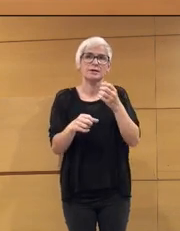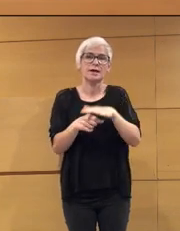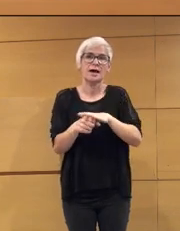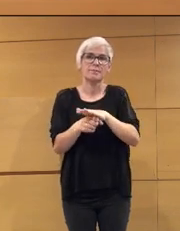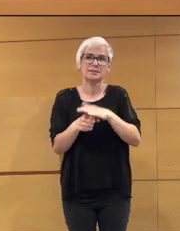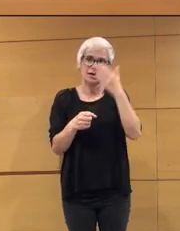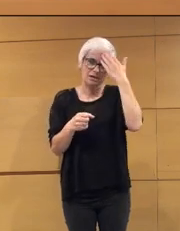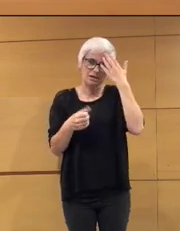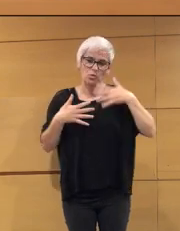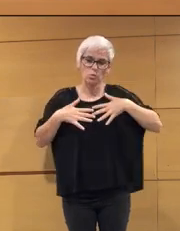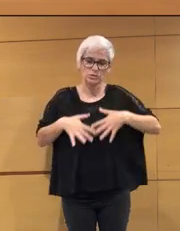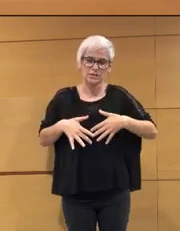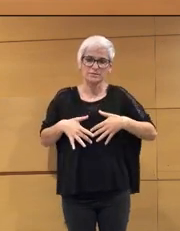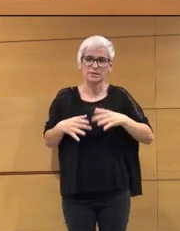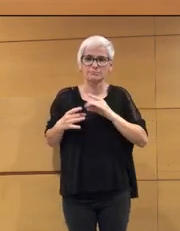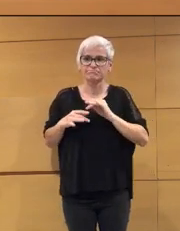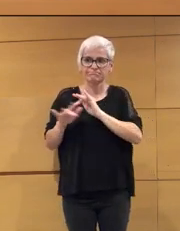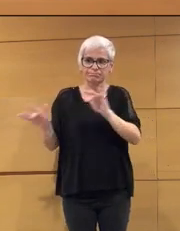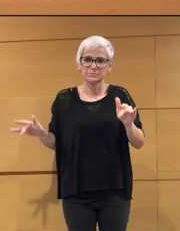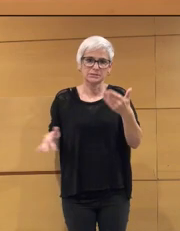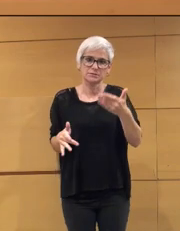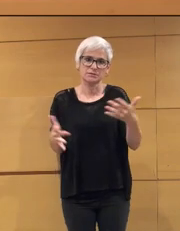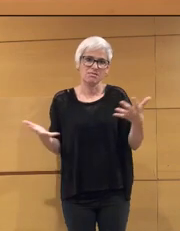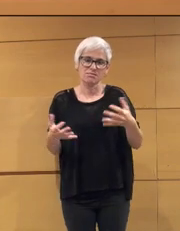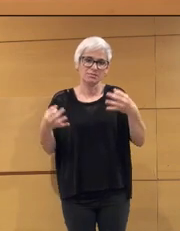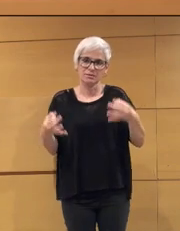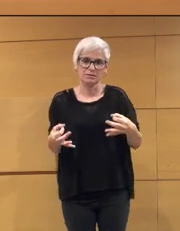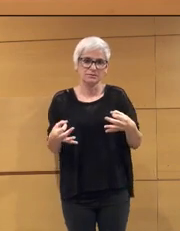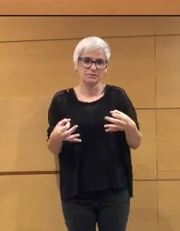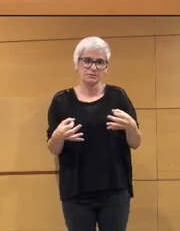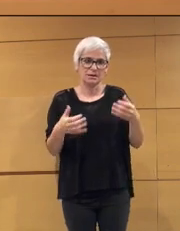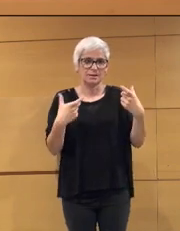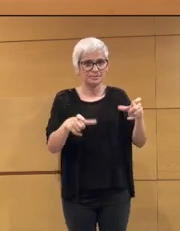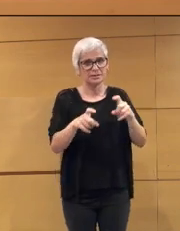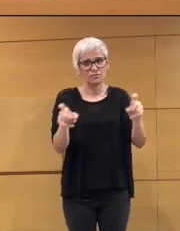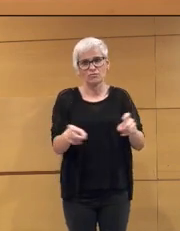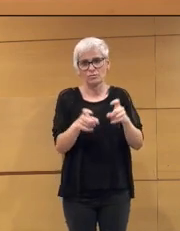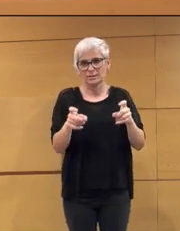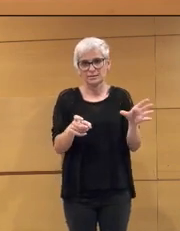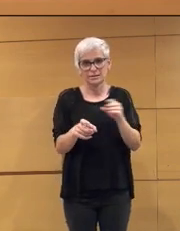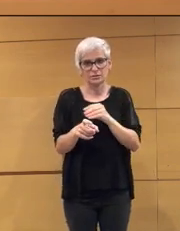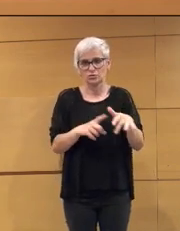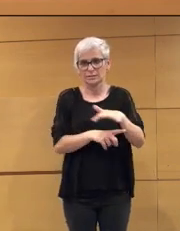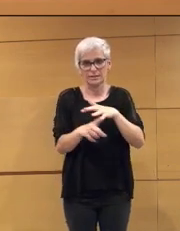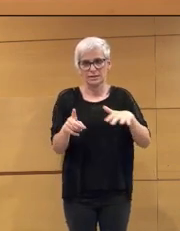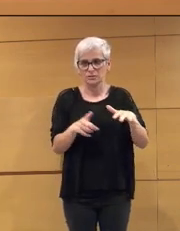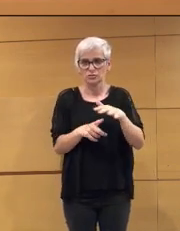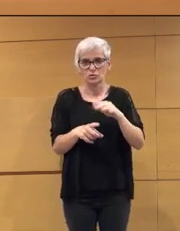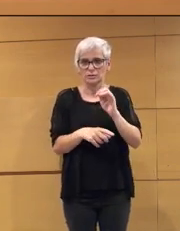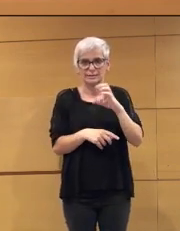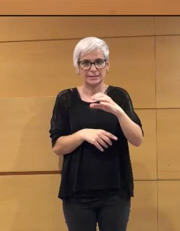és imprescindible entrar a les facultats d'informàtica i a l'entorn TIC. Si no, no ens en